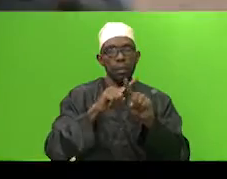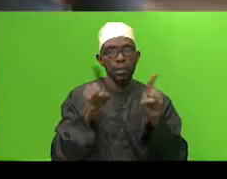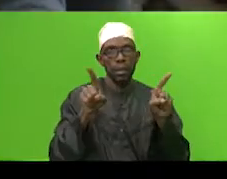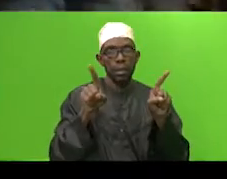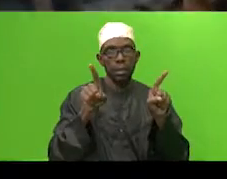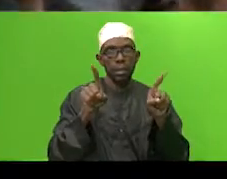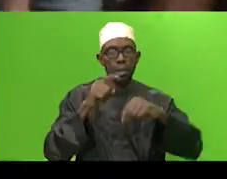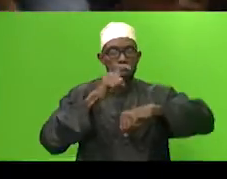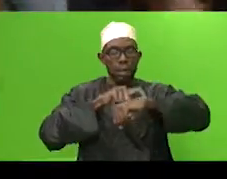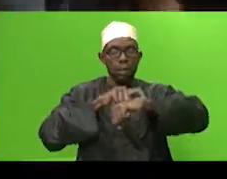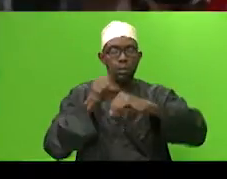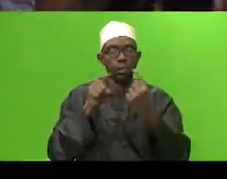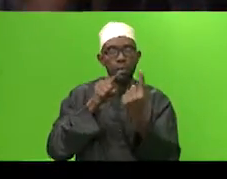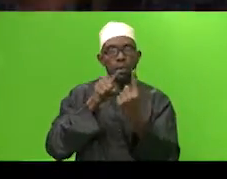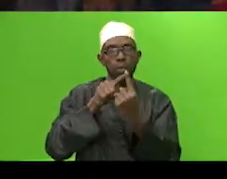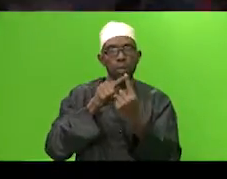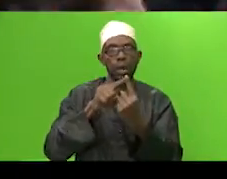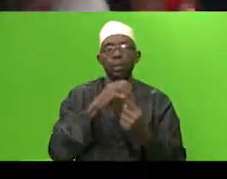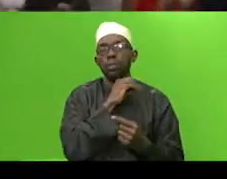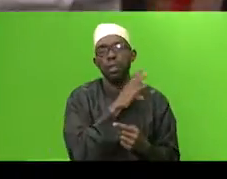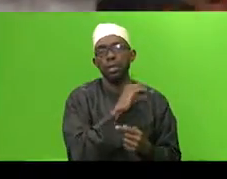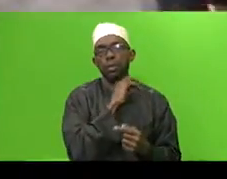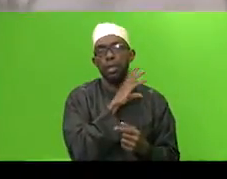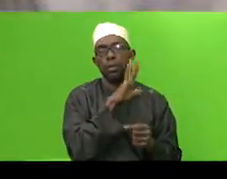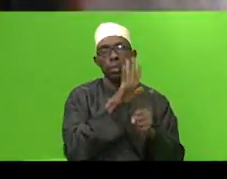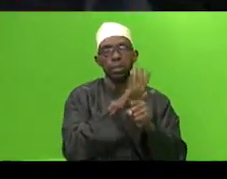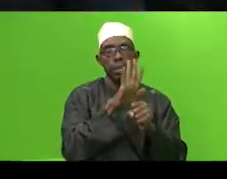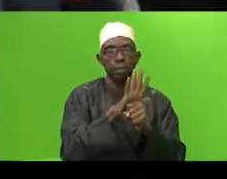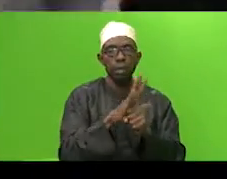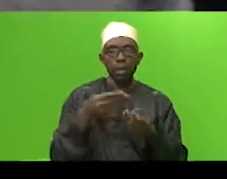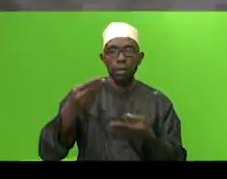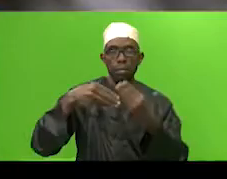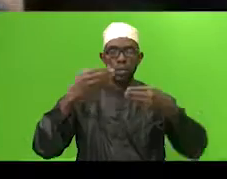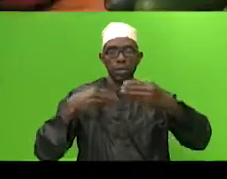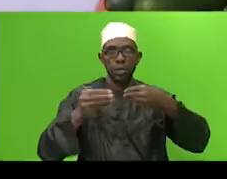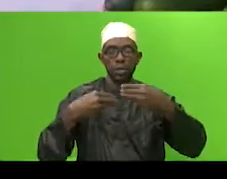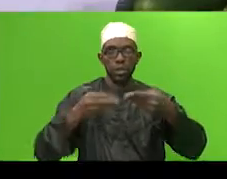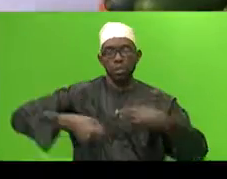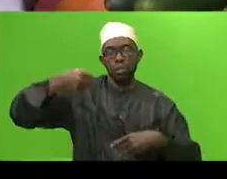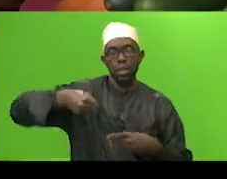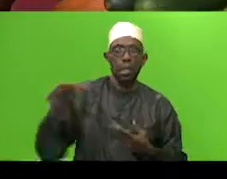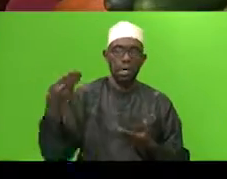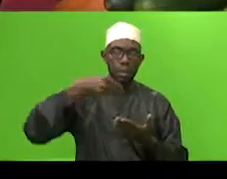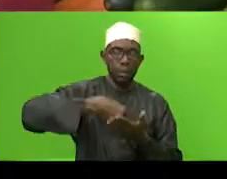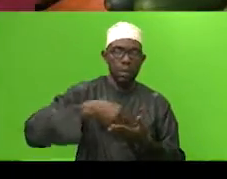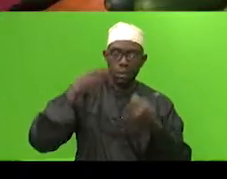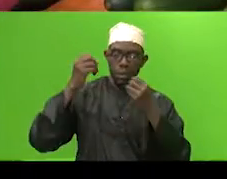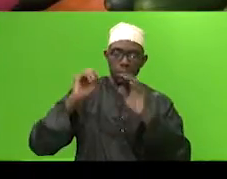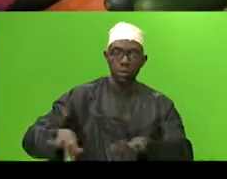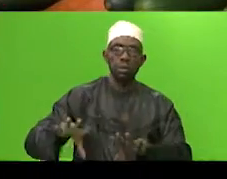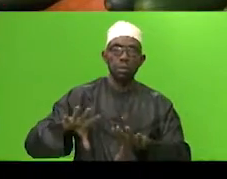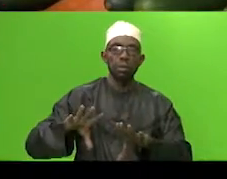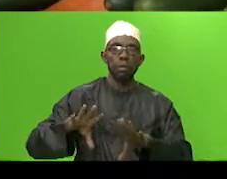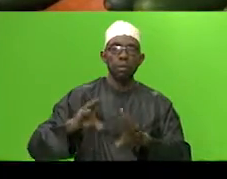unaona wakati huo, tulikuwa tunagharamika sana. Kwa sababu ananunua plastic bag na hakuji nayo tena. Hiyo anaenda natupa. Sasa